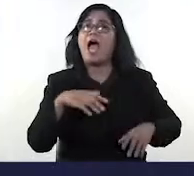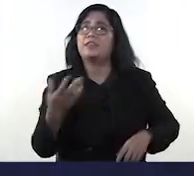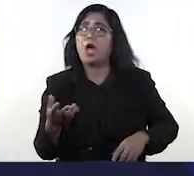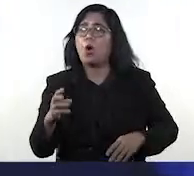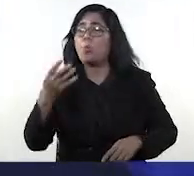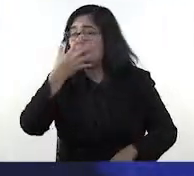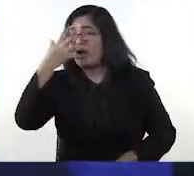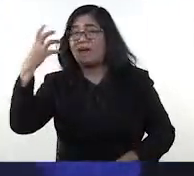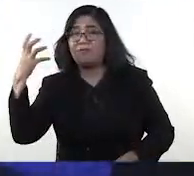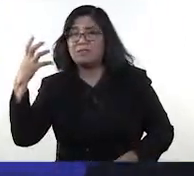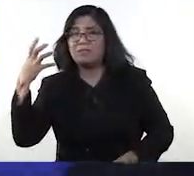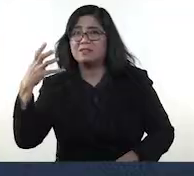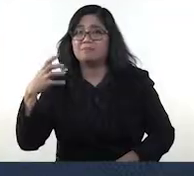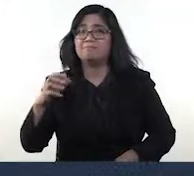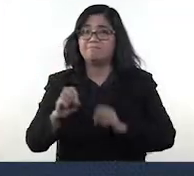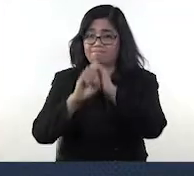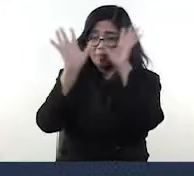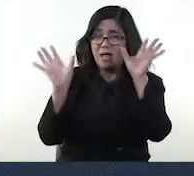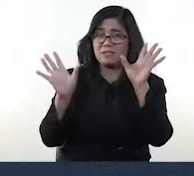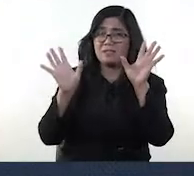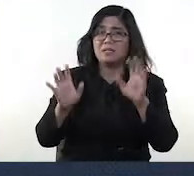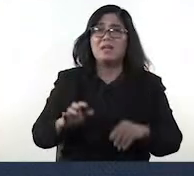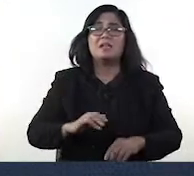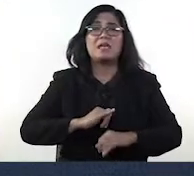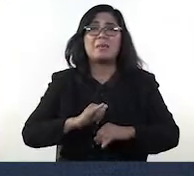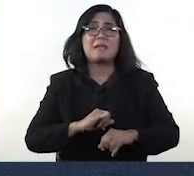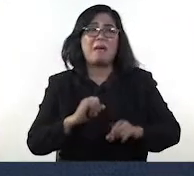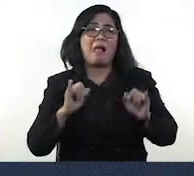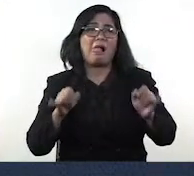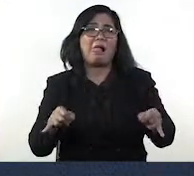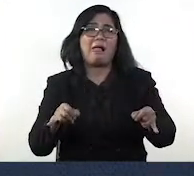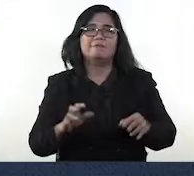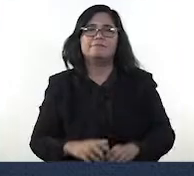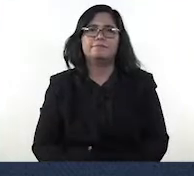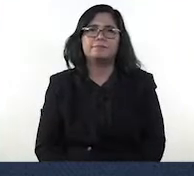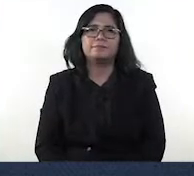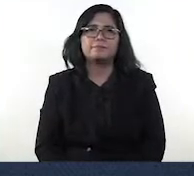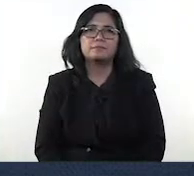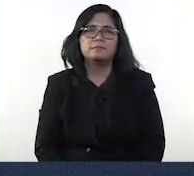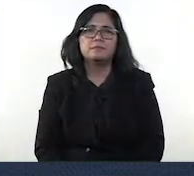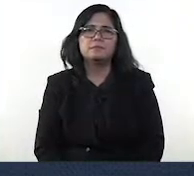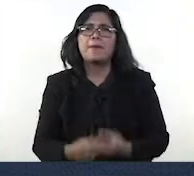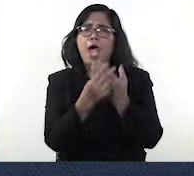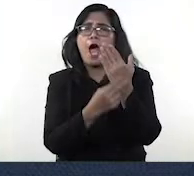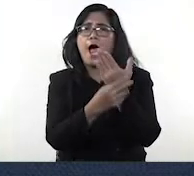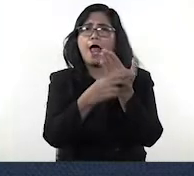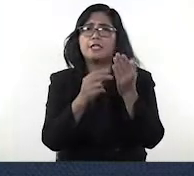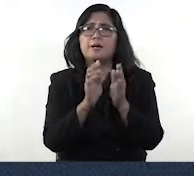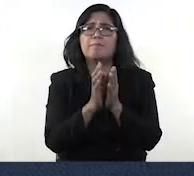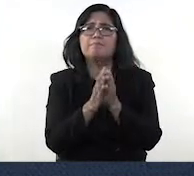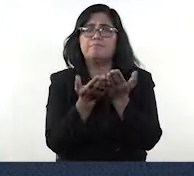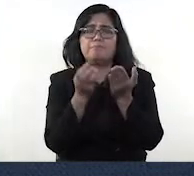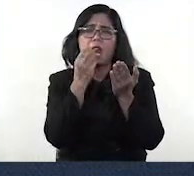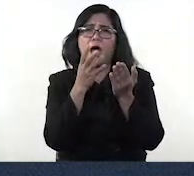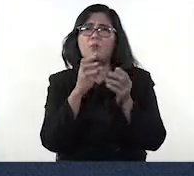munafik the classroom sampai disini Di mananya Oke tampilan di Desa